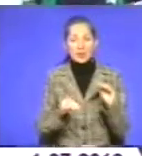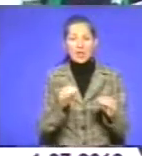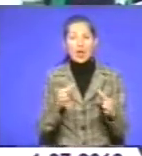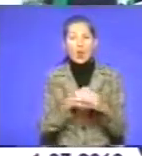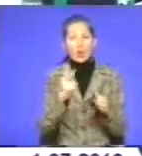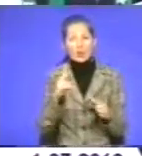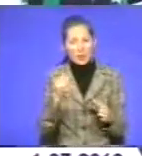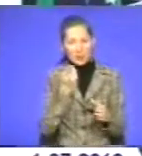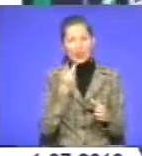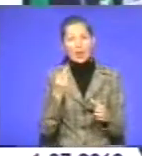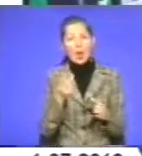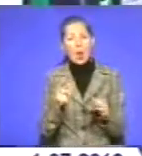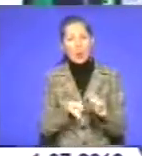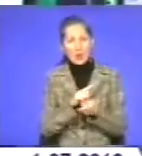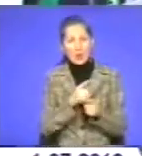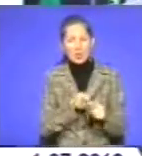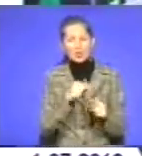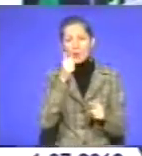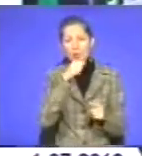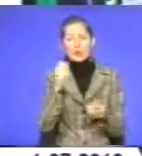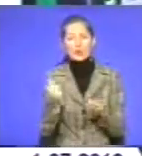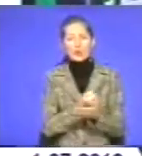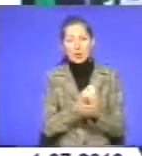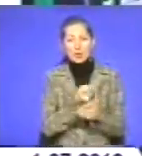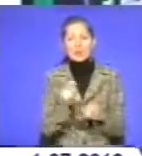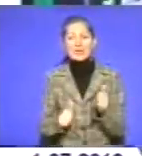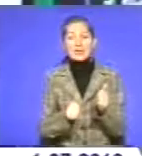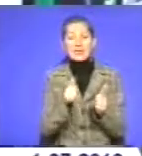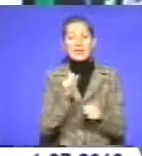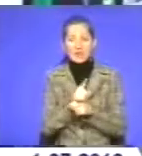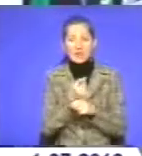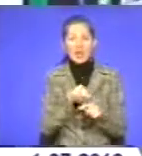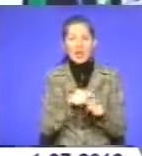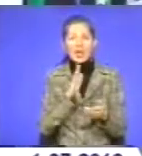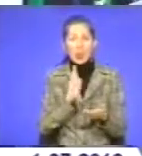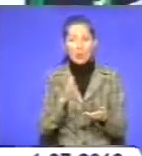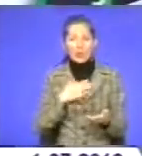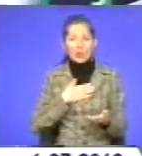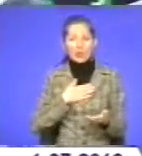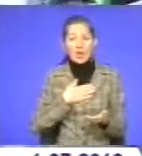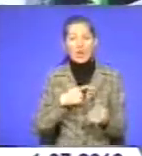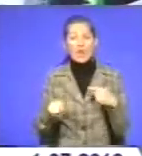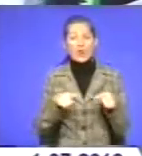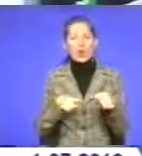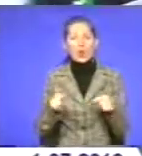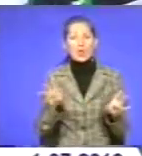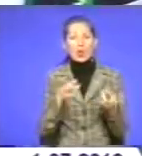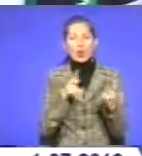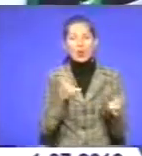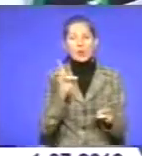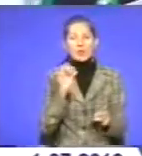але ми в цьому році досягли того завдання, яке ми поставили перед собою. Футбольна клуб